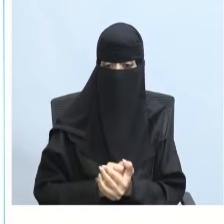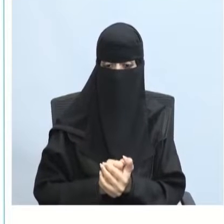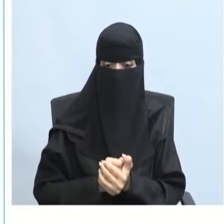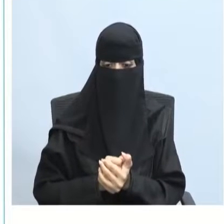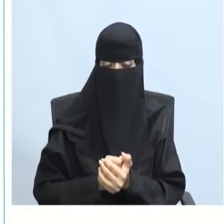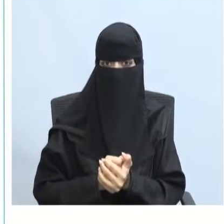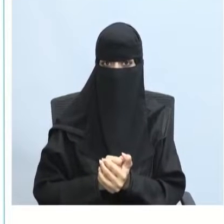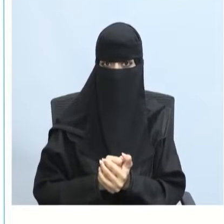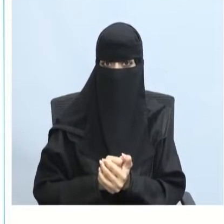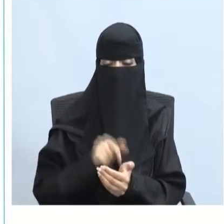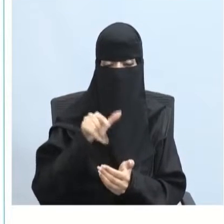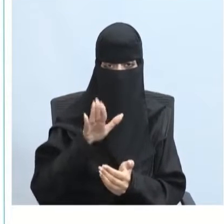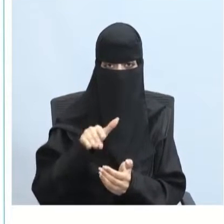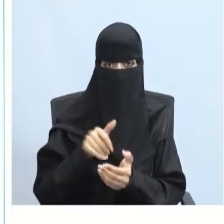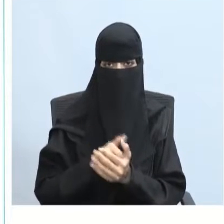النهائي